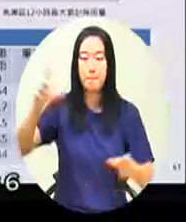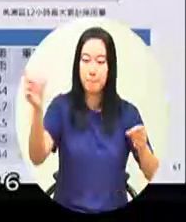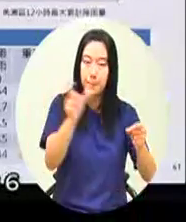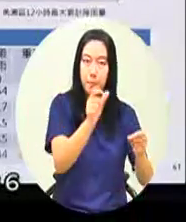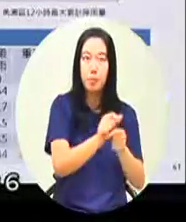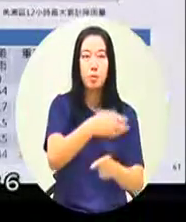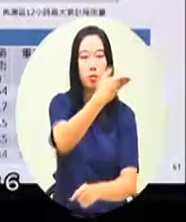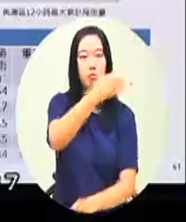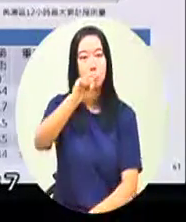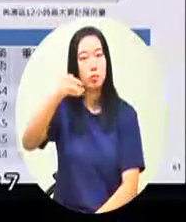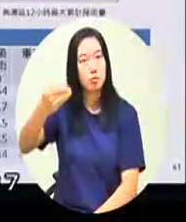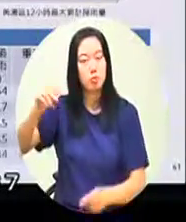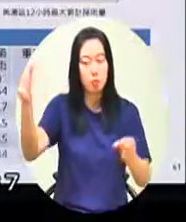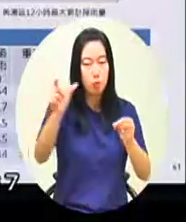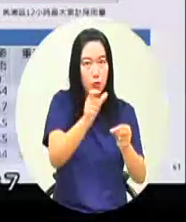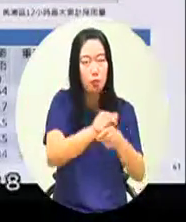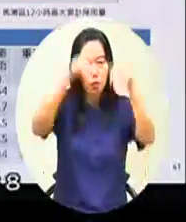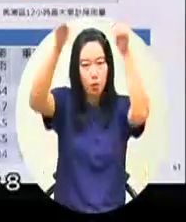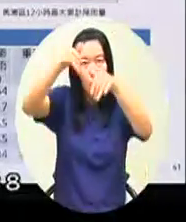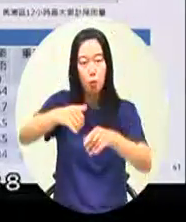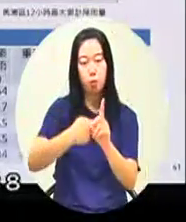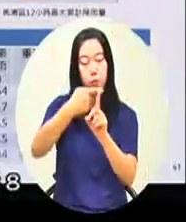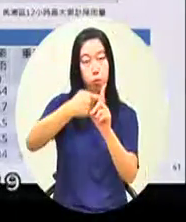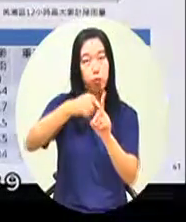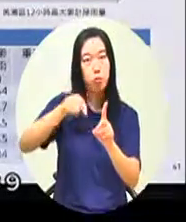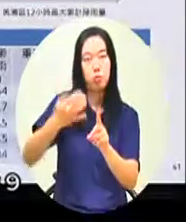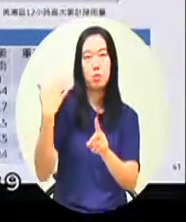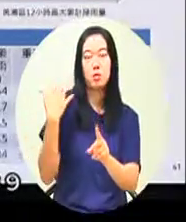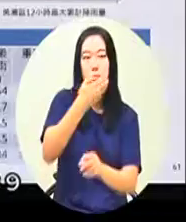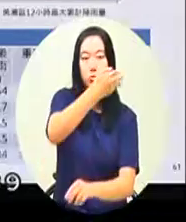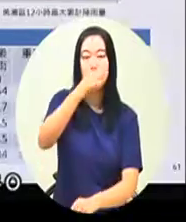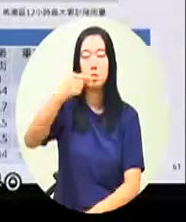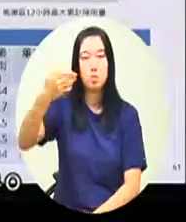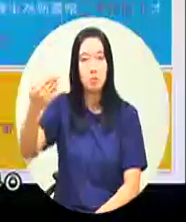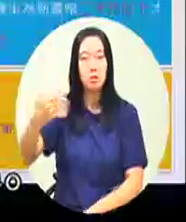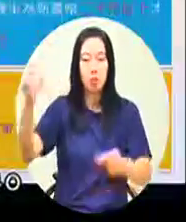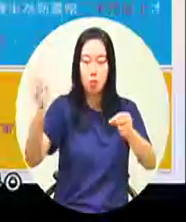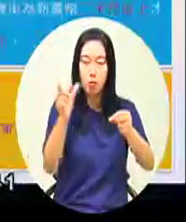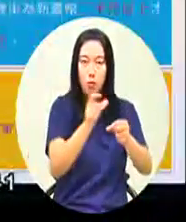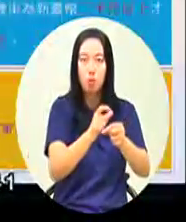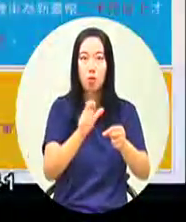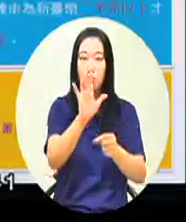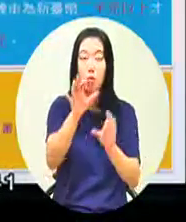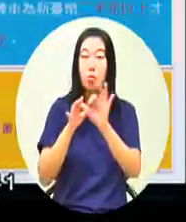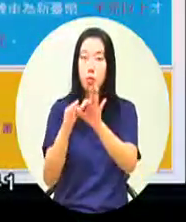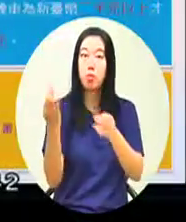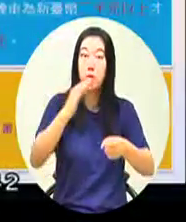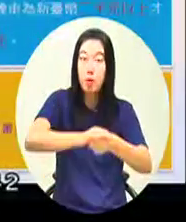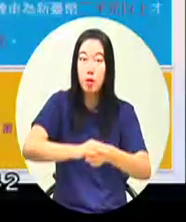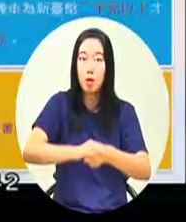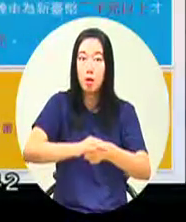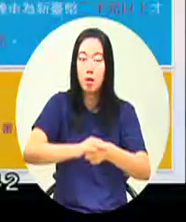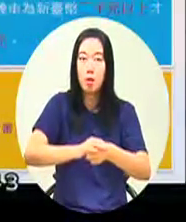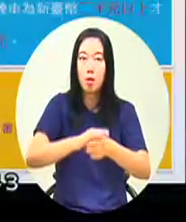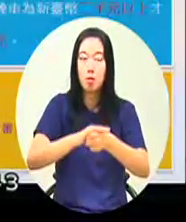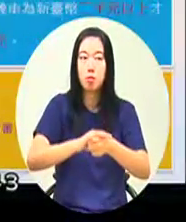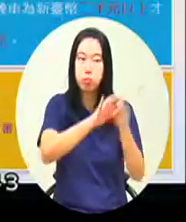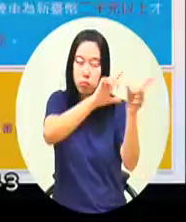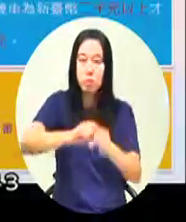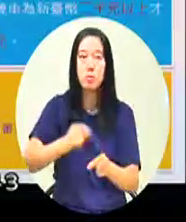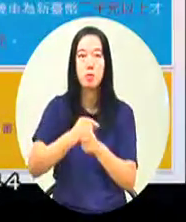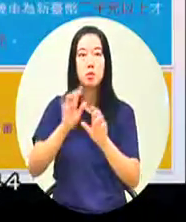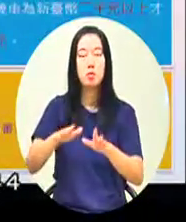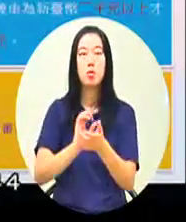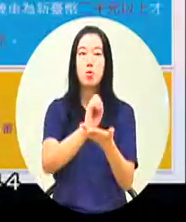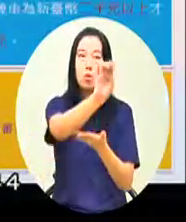比、梅基台风的一个降雨量，那比照过去凡纳比的一个相关补助，那我们有目前通知的旗